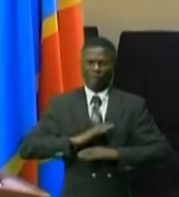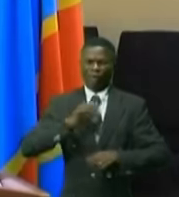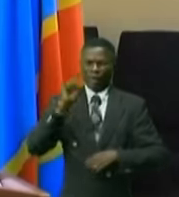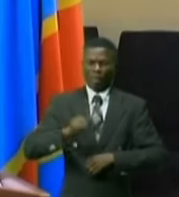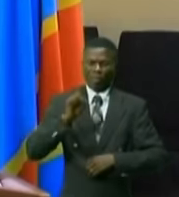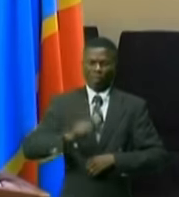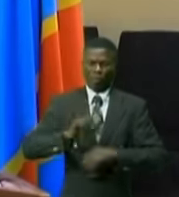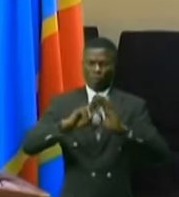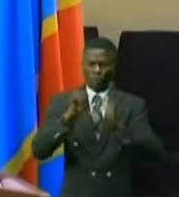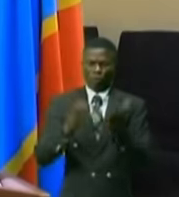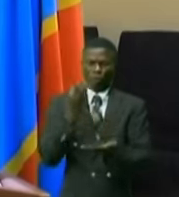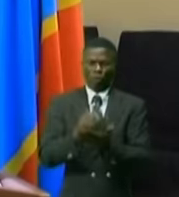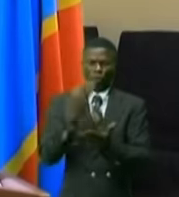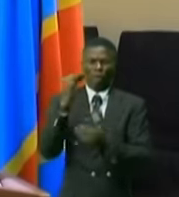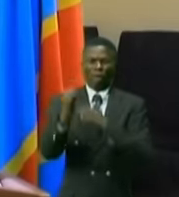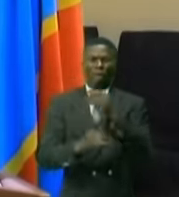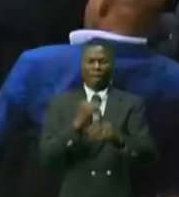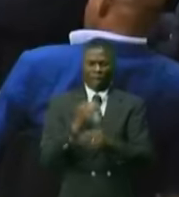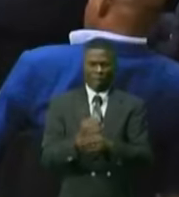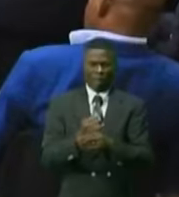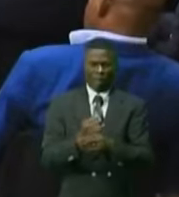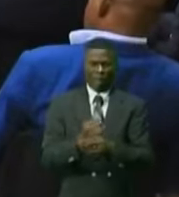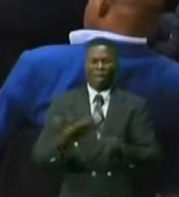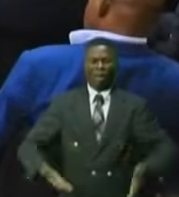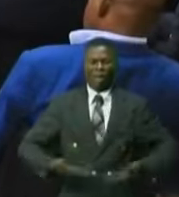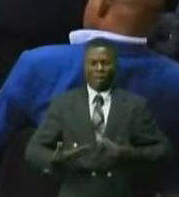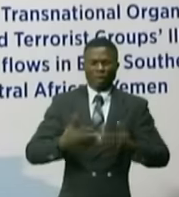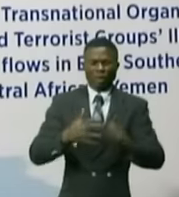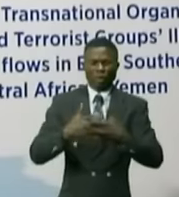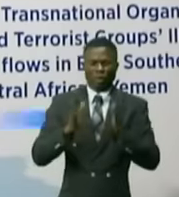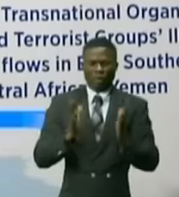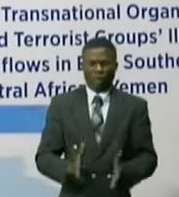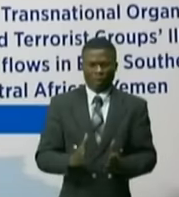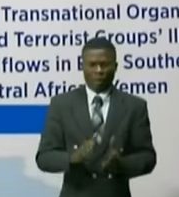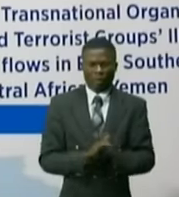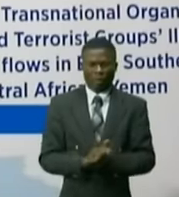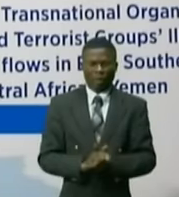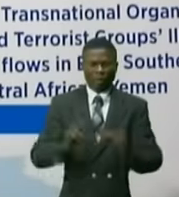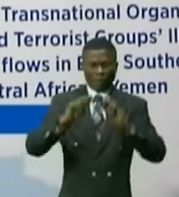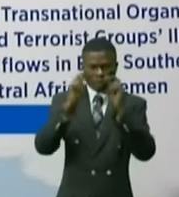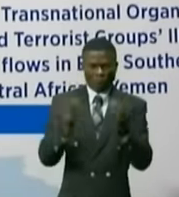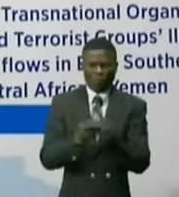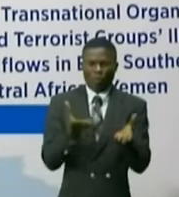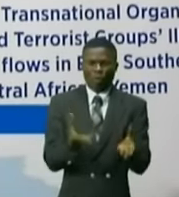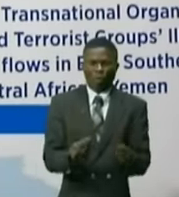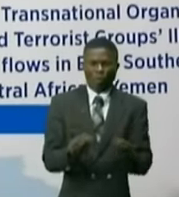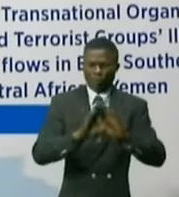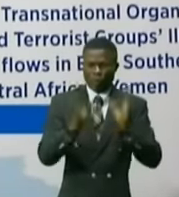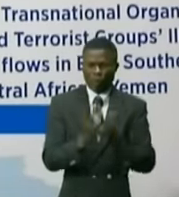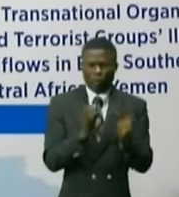d'action financière international, est apprécié par les partenaires. Et la CNRF a facilité toute l'organisation